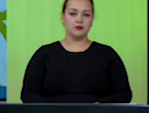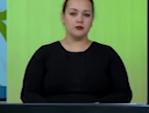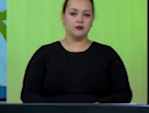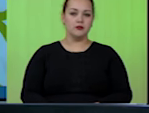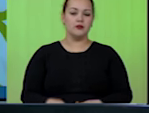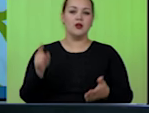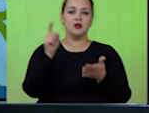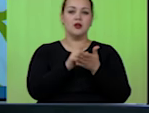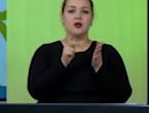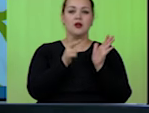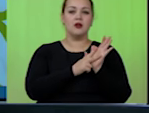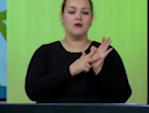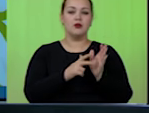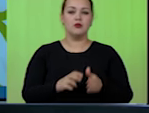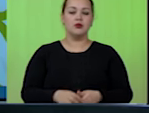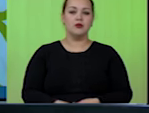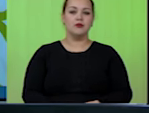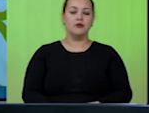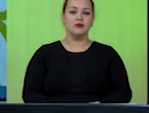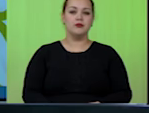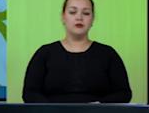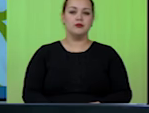Задание восьмое.